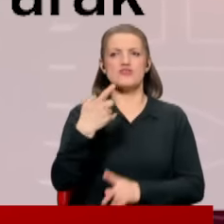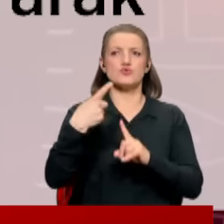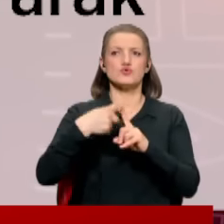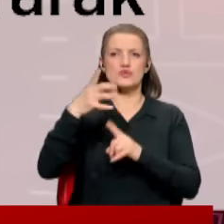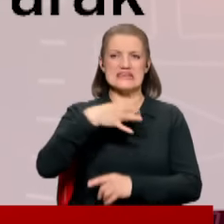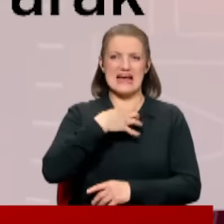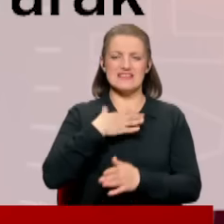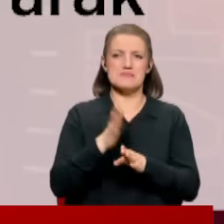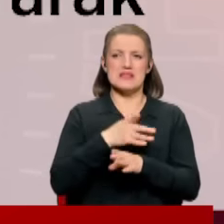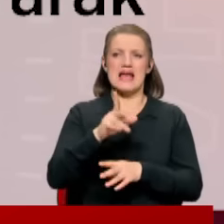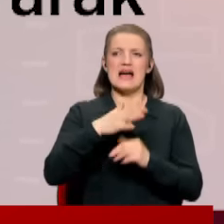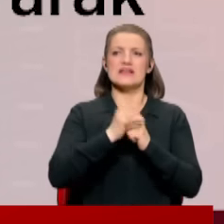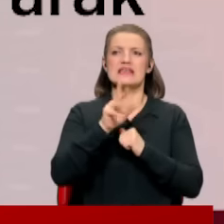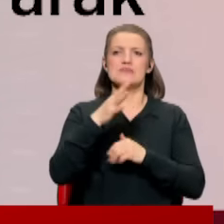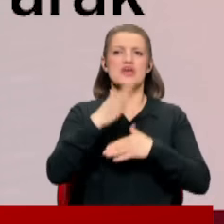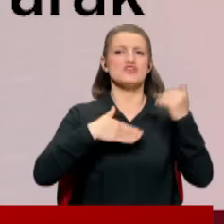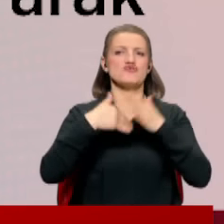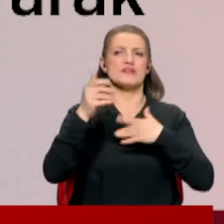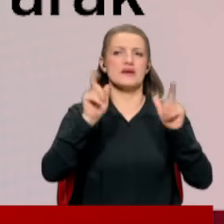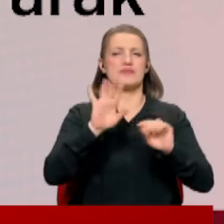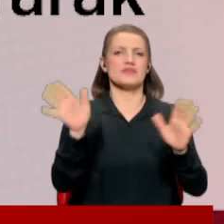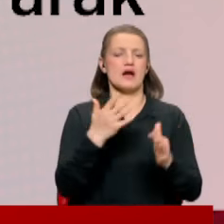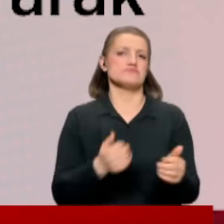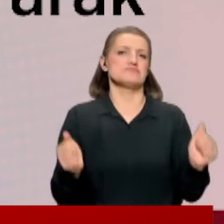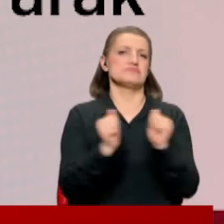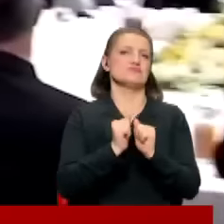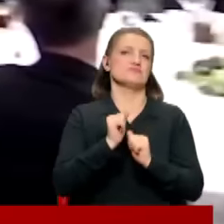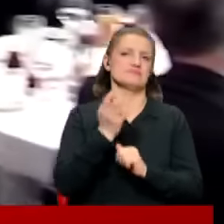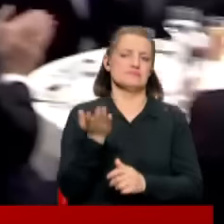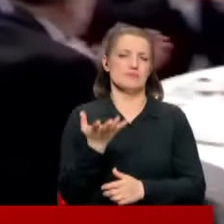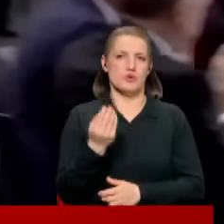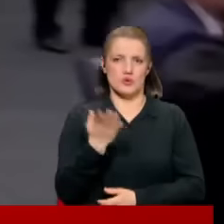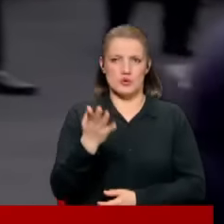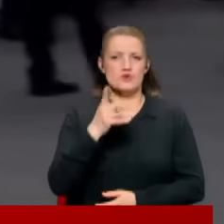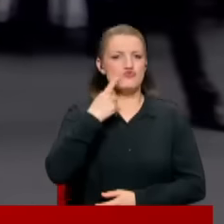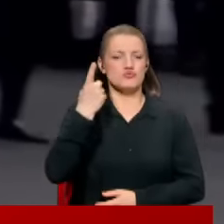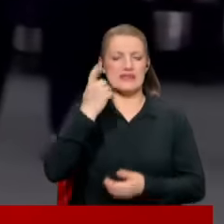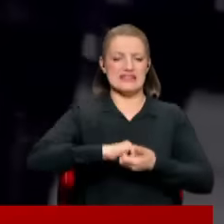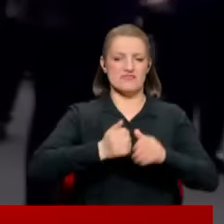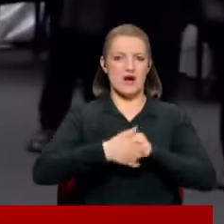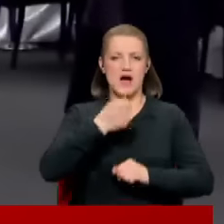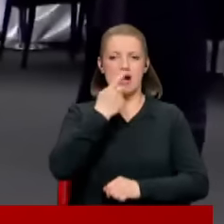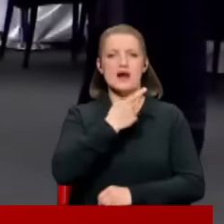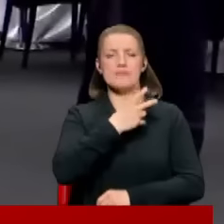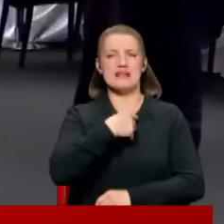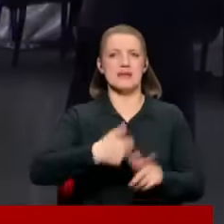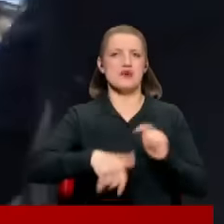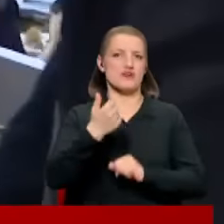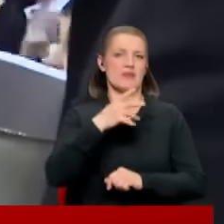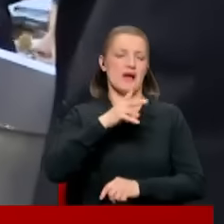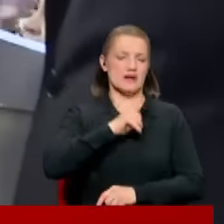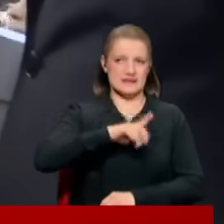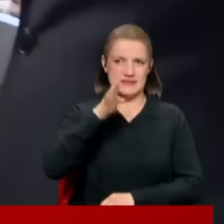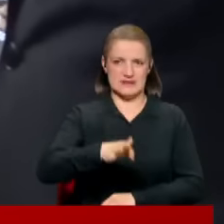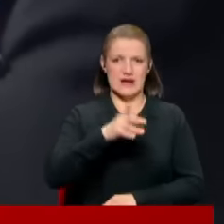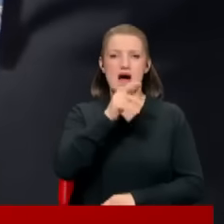Turgut kendi malını Antalya'daki gibi inşaat yaptırarak daha da değerlendirmiş. Cumhur İttifakı'nın Ankara Büyükşehir Belediye Başkan adayı Turgut Altınok,